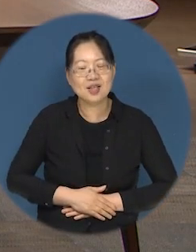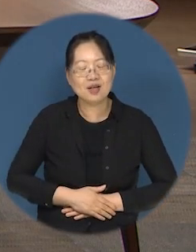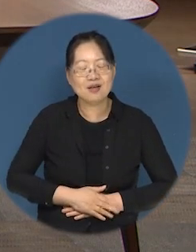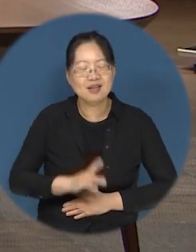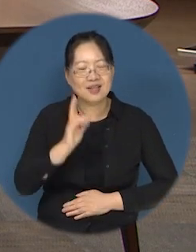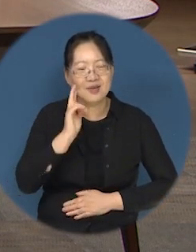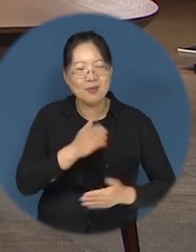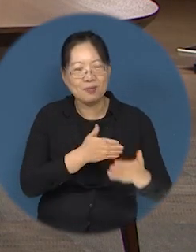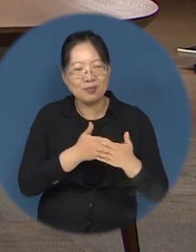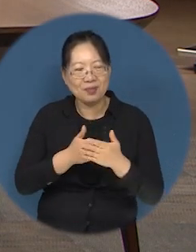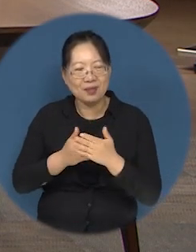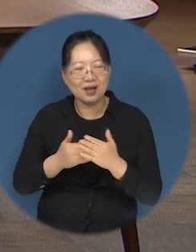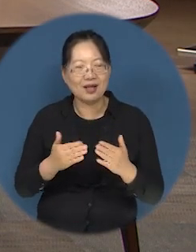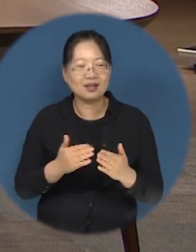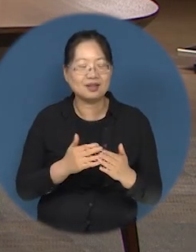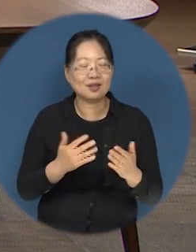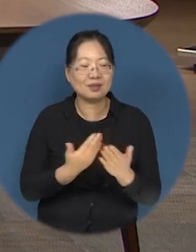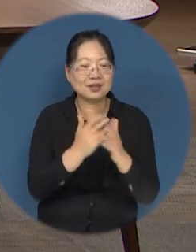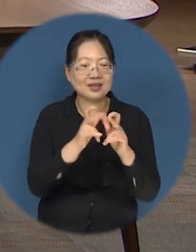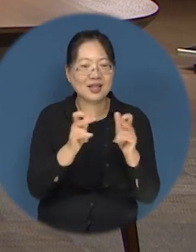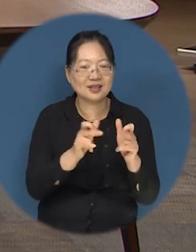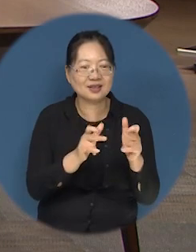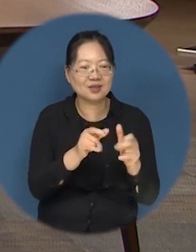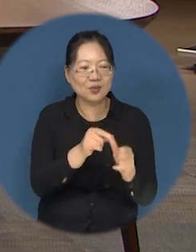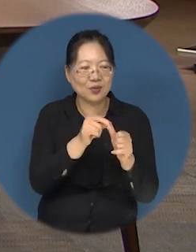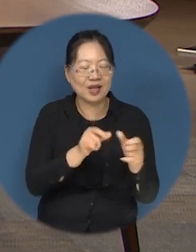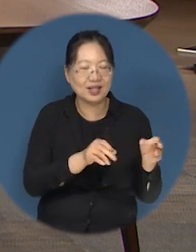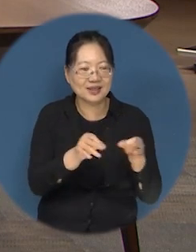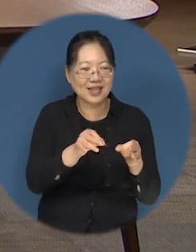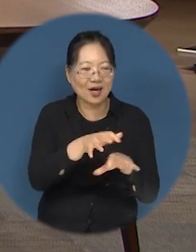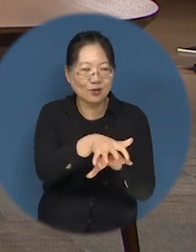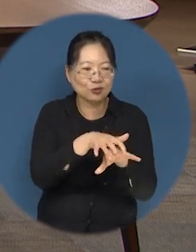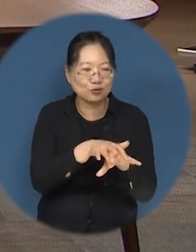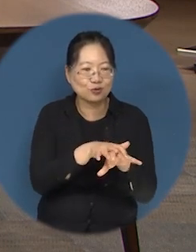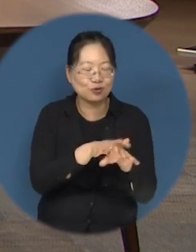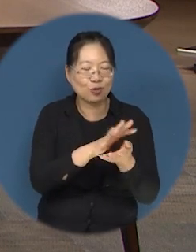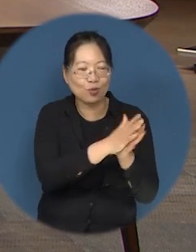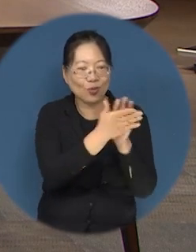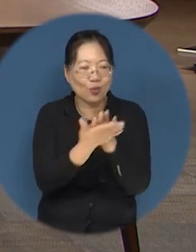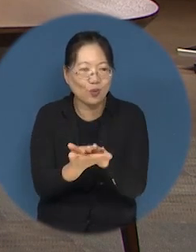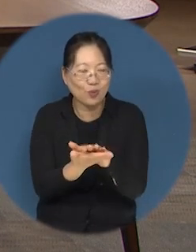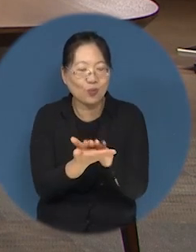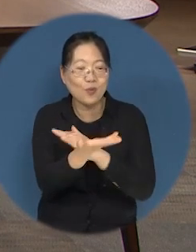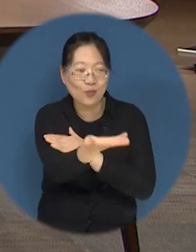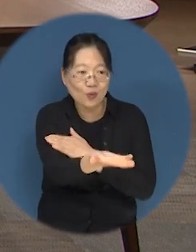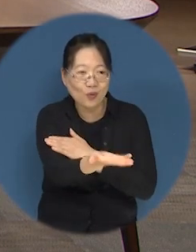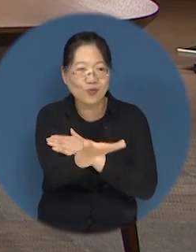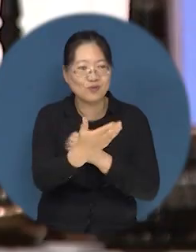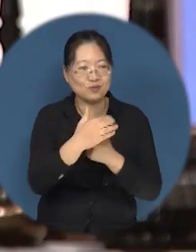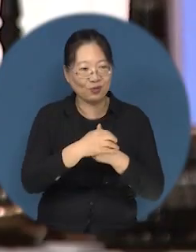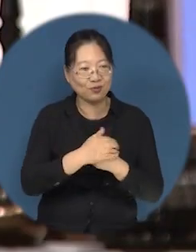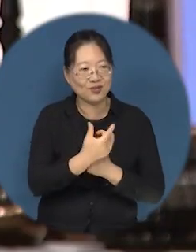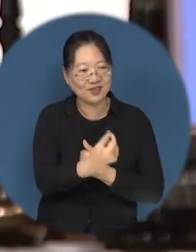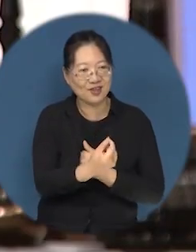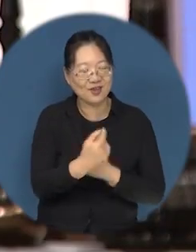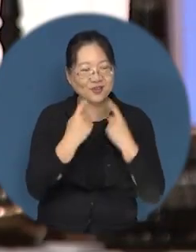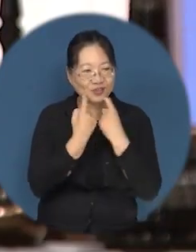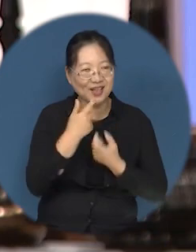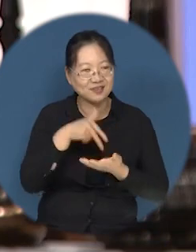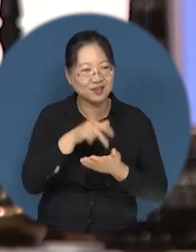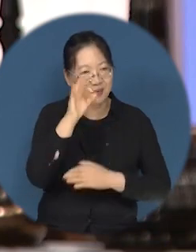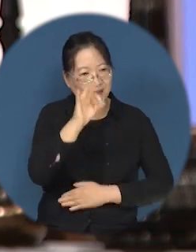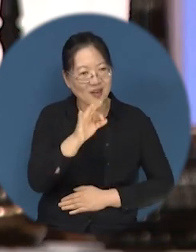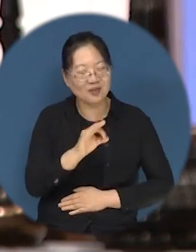취업난이 심했던 발달장애인 고용시장 전체의 구조를 바꿨네요. 제가 보기에는. 그렇죠. 그